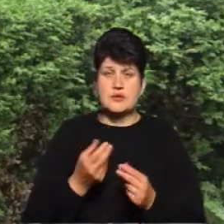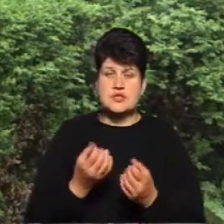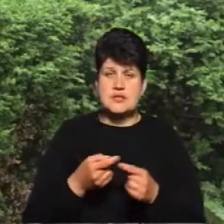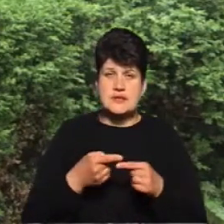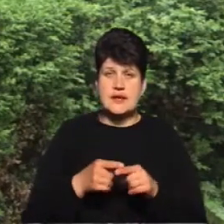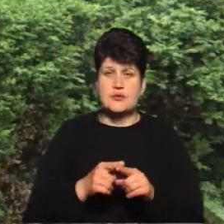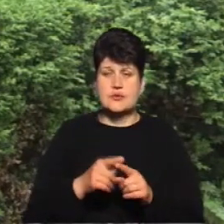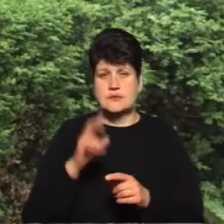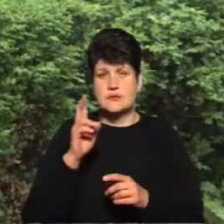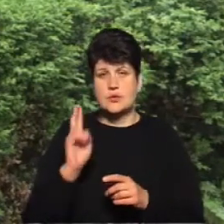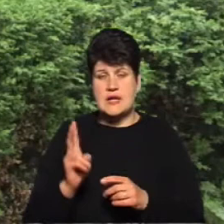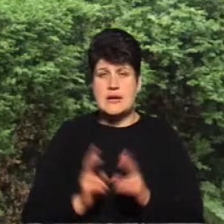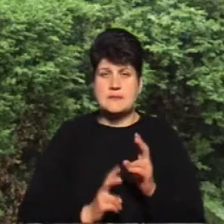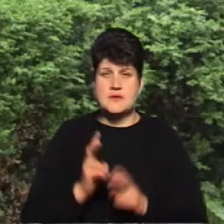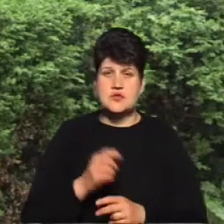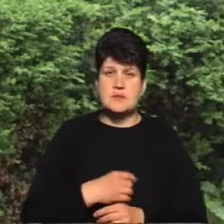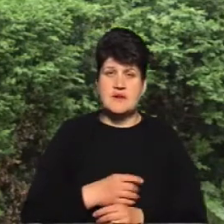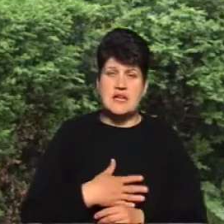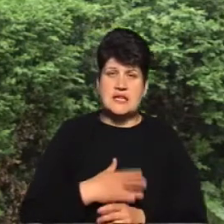чи приватних підприємців для того, щоб